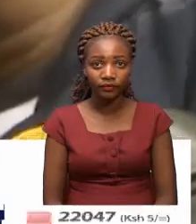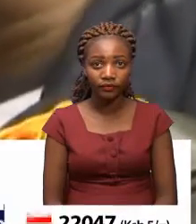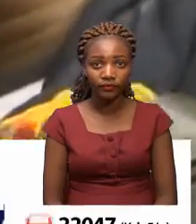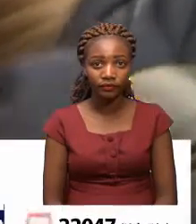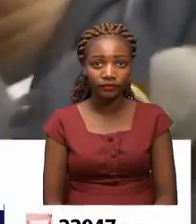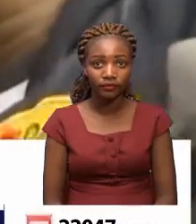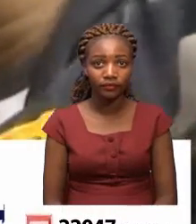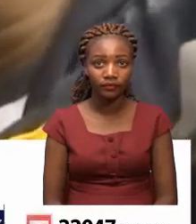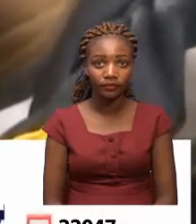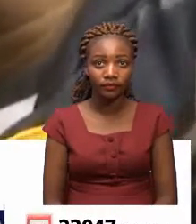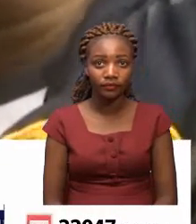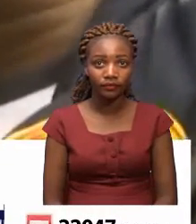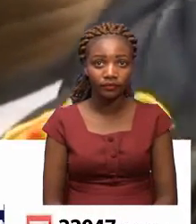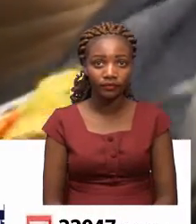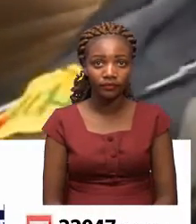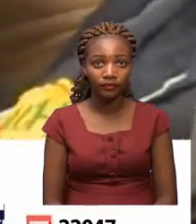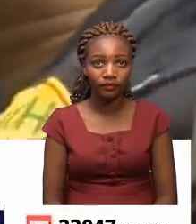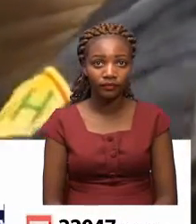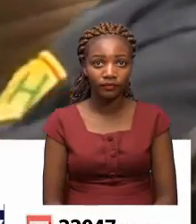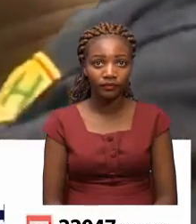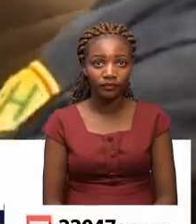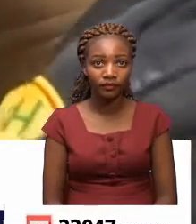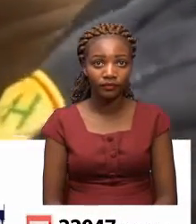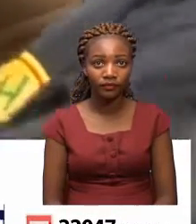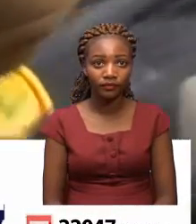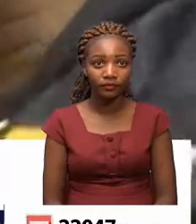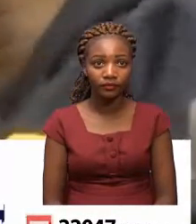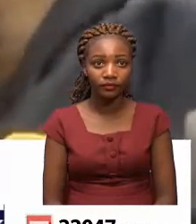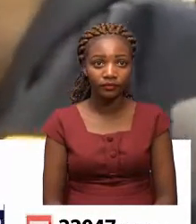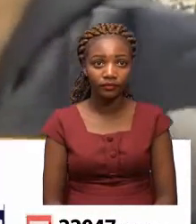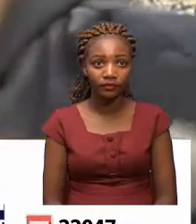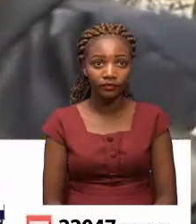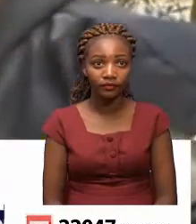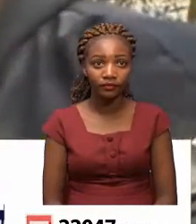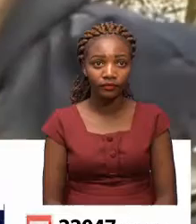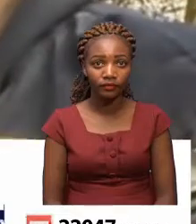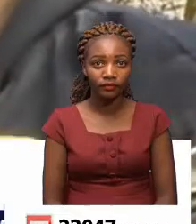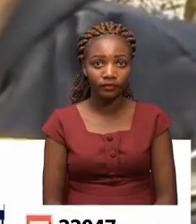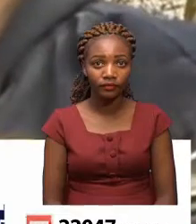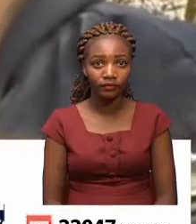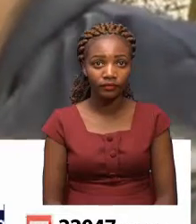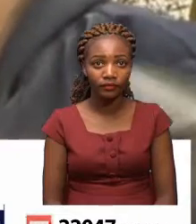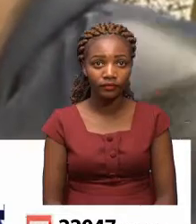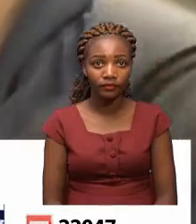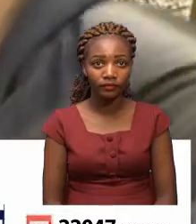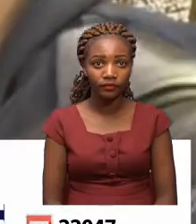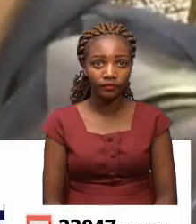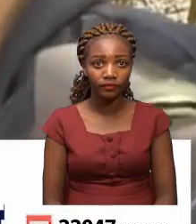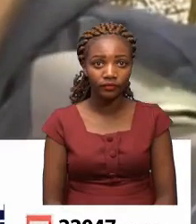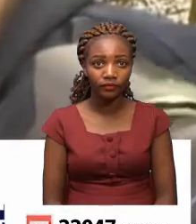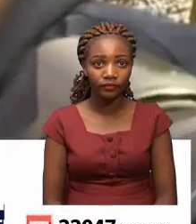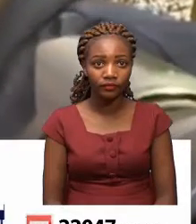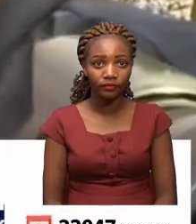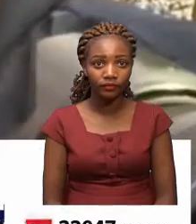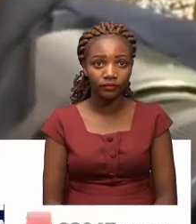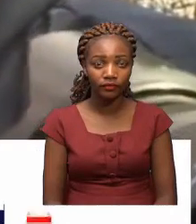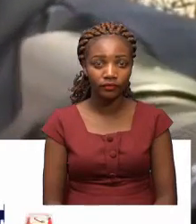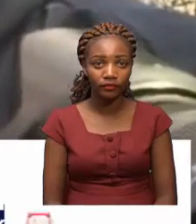barua akani bomo sasa ako hapa wanan wabo many waki ndani excellence hi